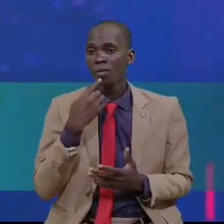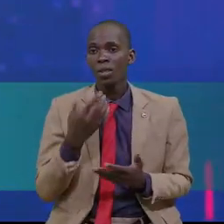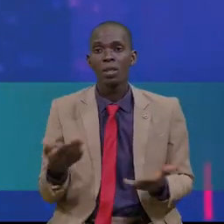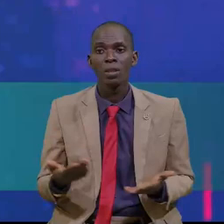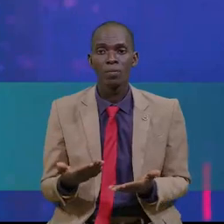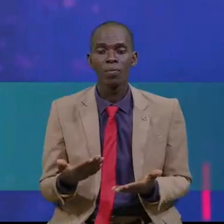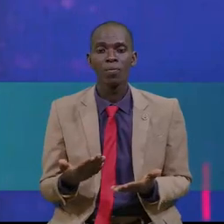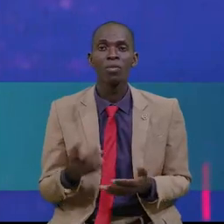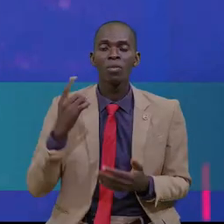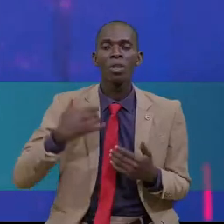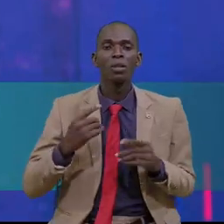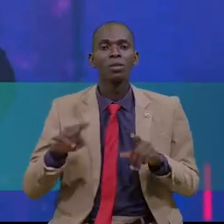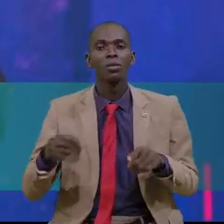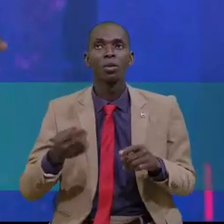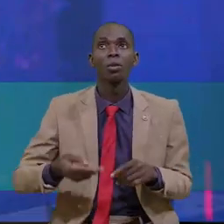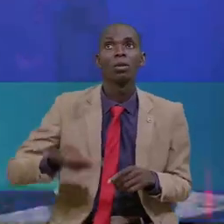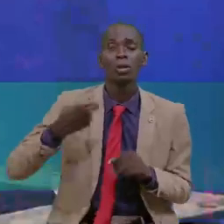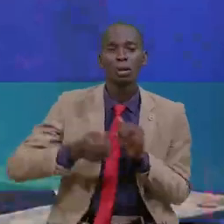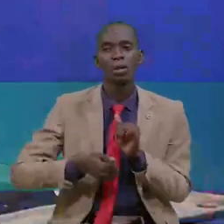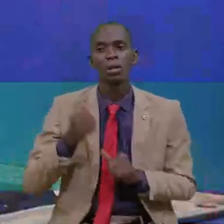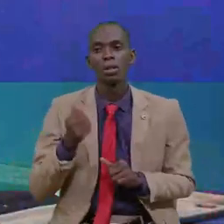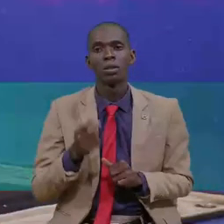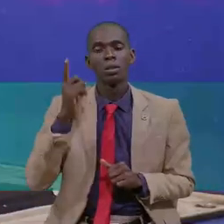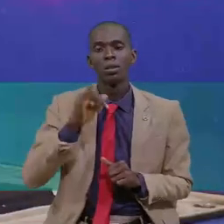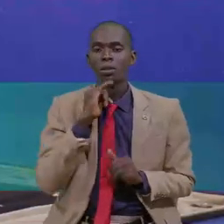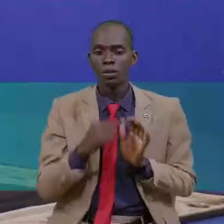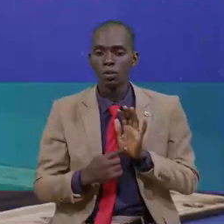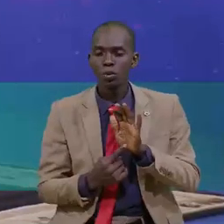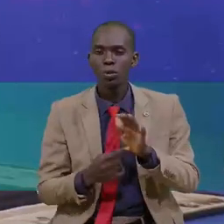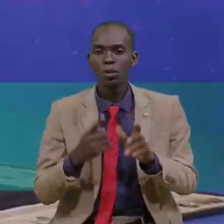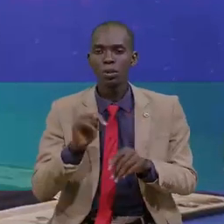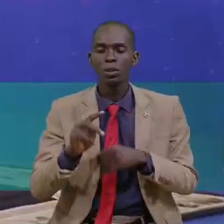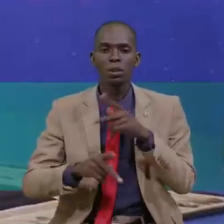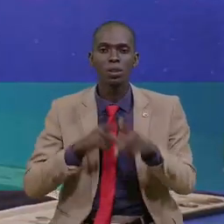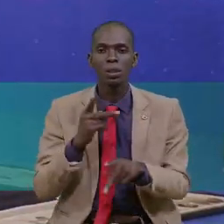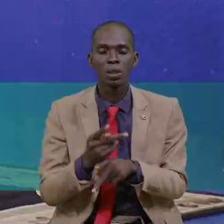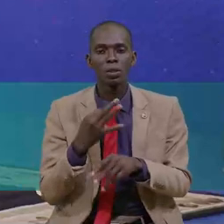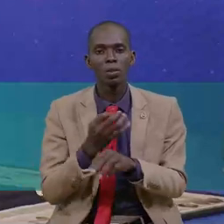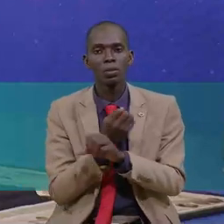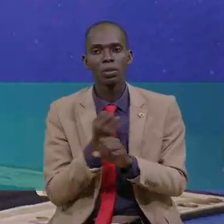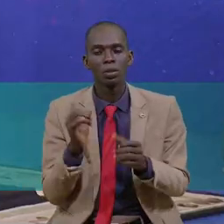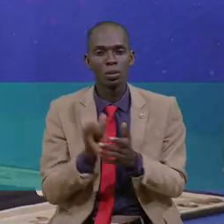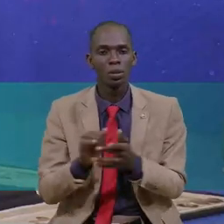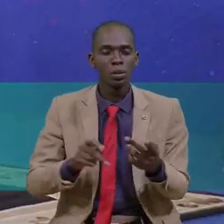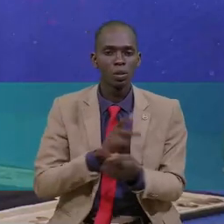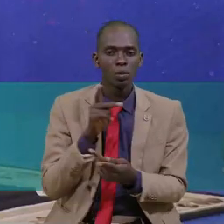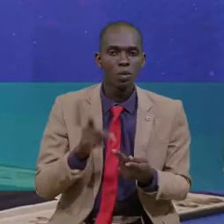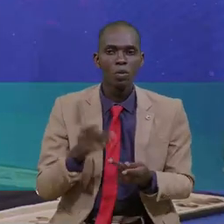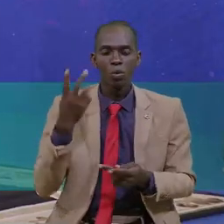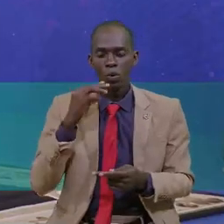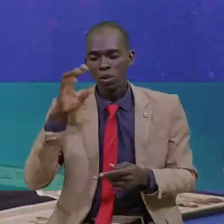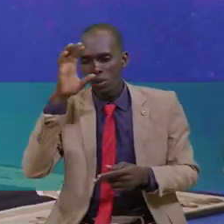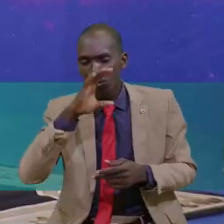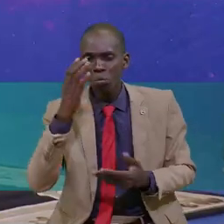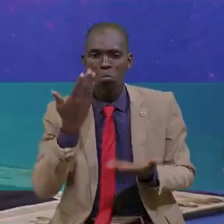dit, il est allé plus haut. Il révèle le type de salut que les prophètes examinaient,